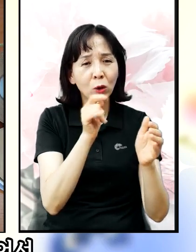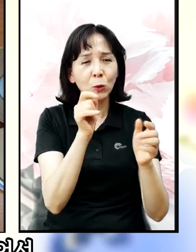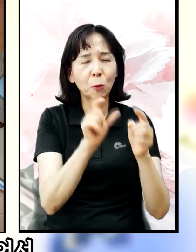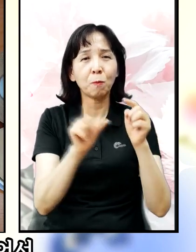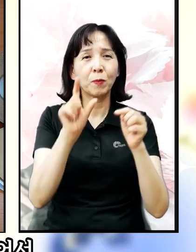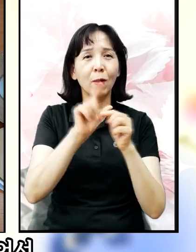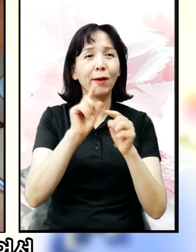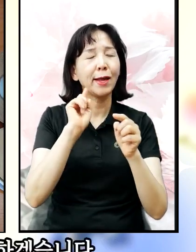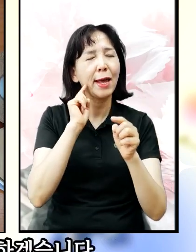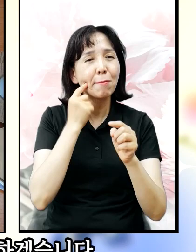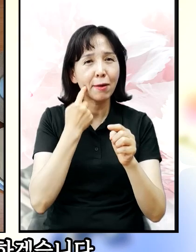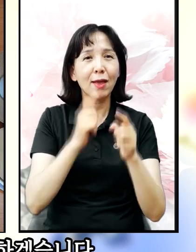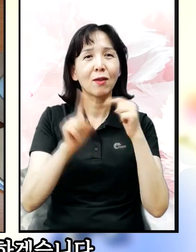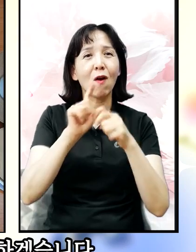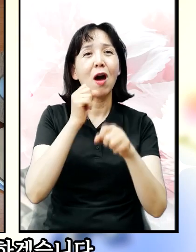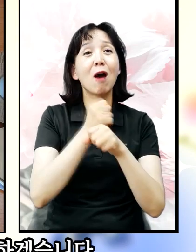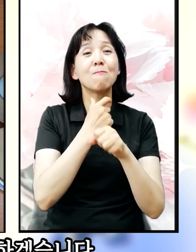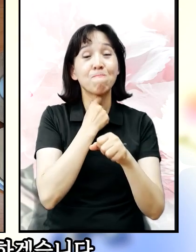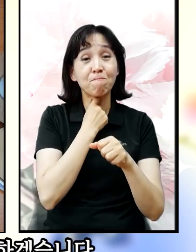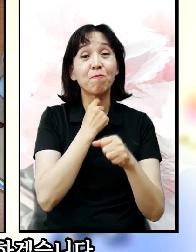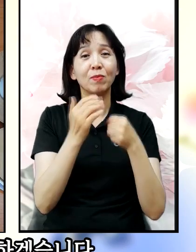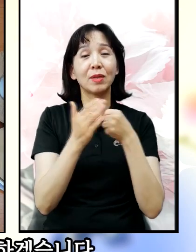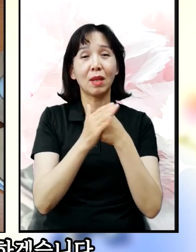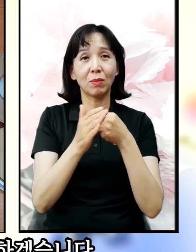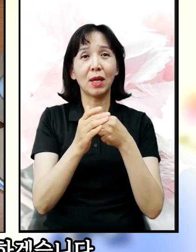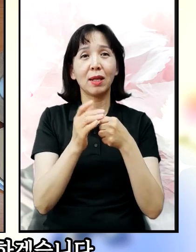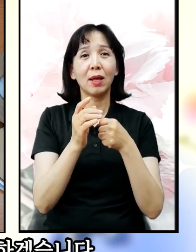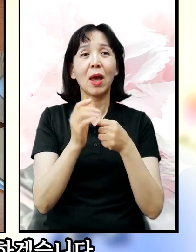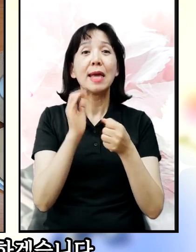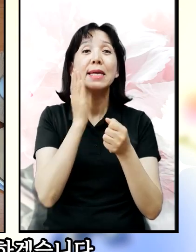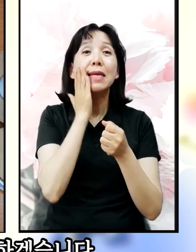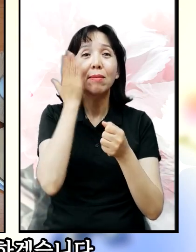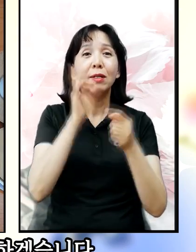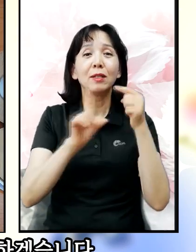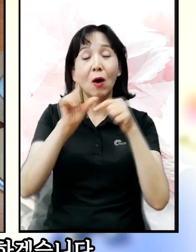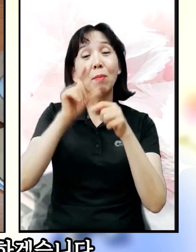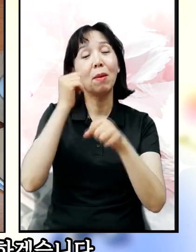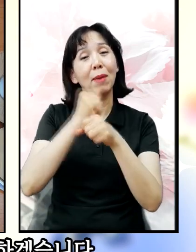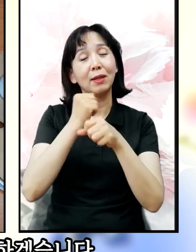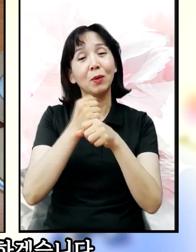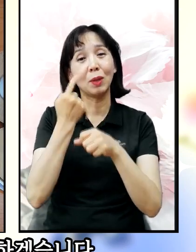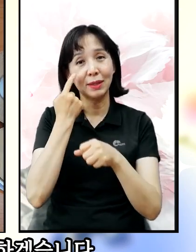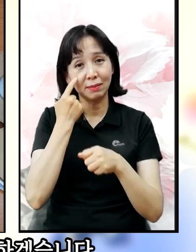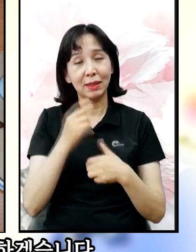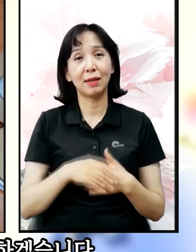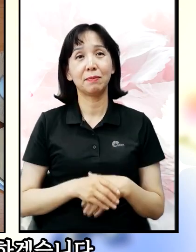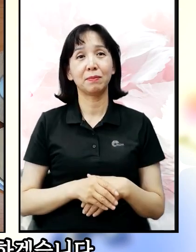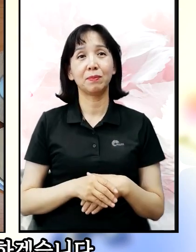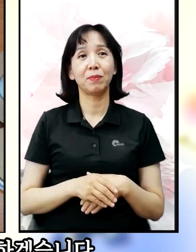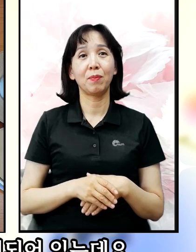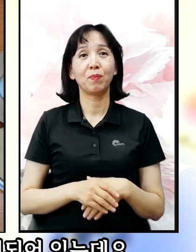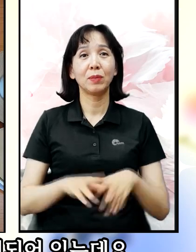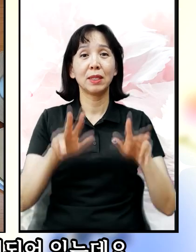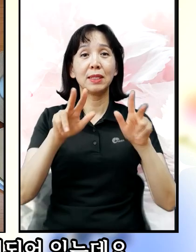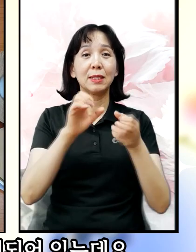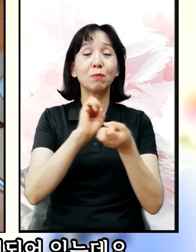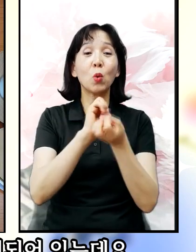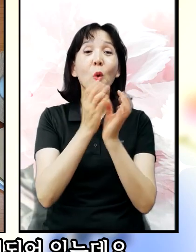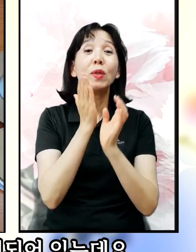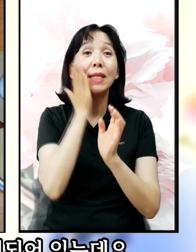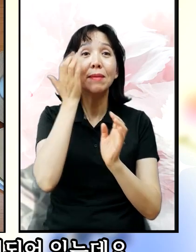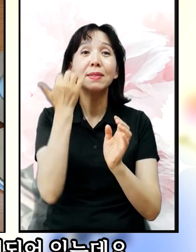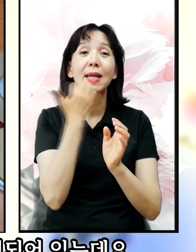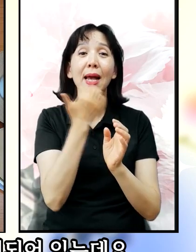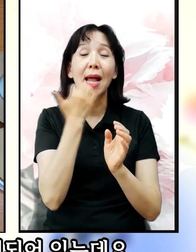더 포인트를 주고 싶어서 꽃잎으로 살짝 추가를 해 보도록 하겠습니다. 지금 이렇게